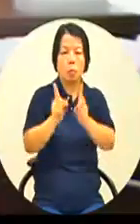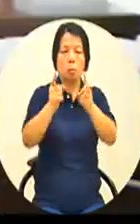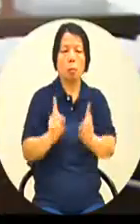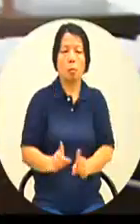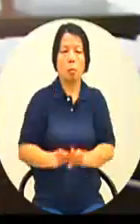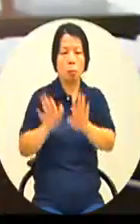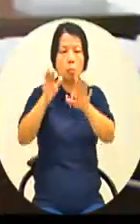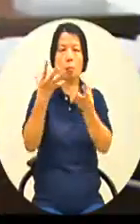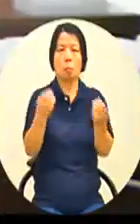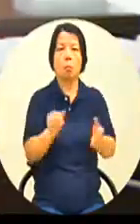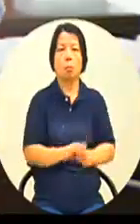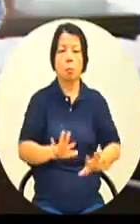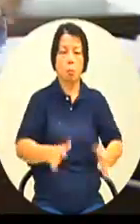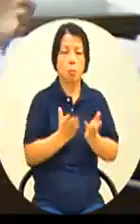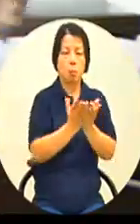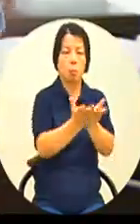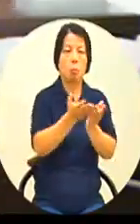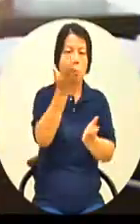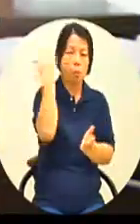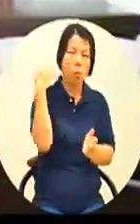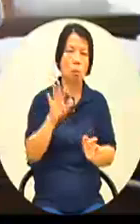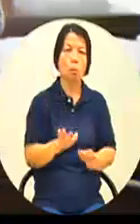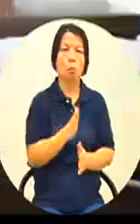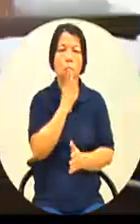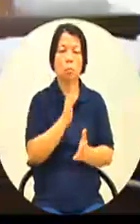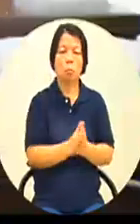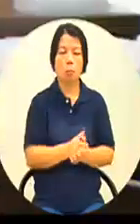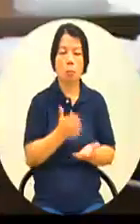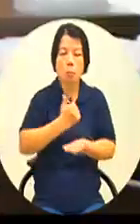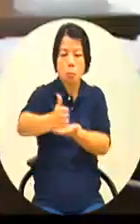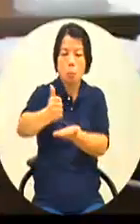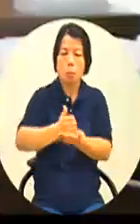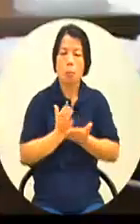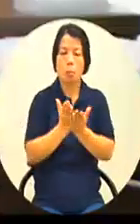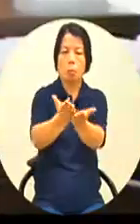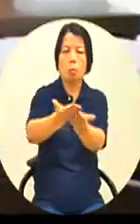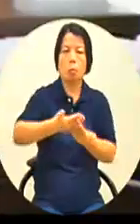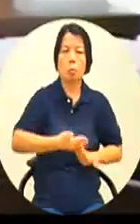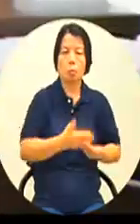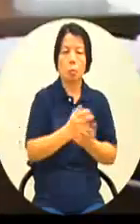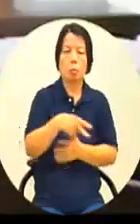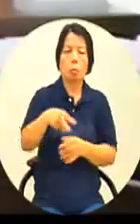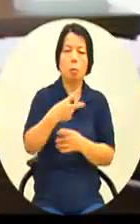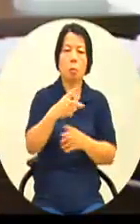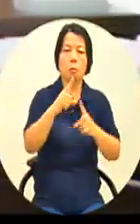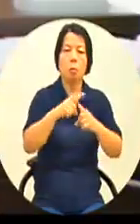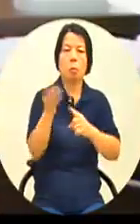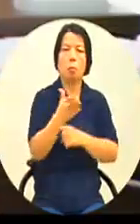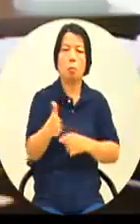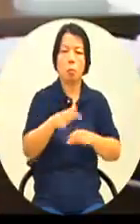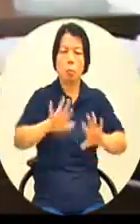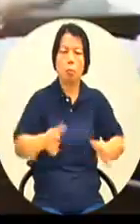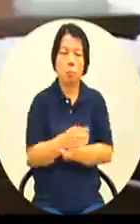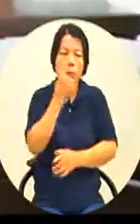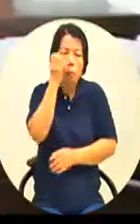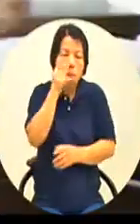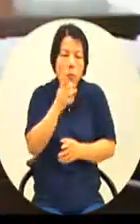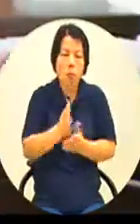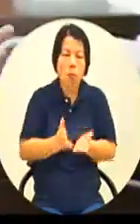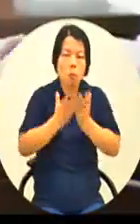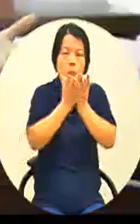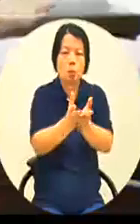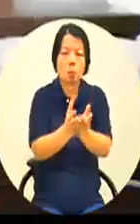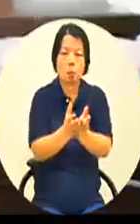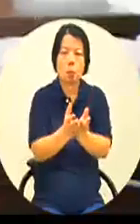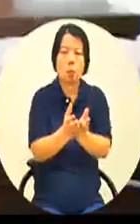我的轮船以前再差不多来回差不多再两百，那一下子观光客一下子碰着